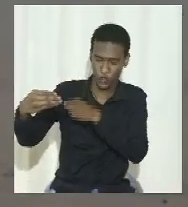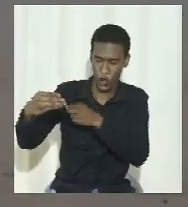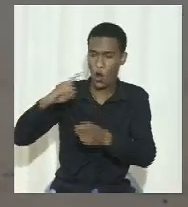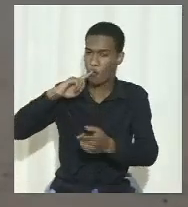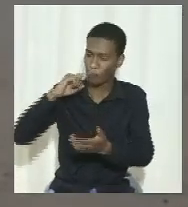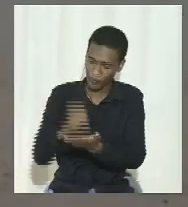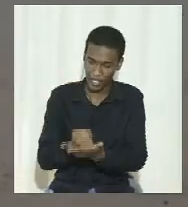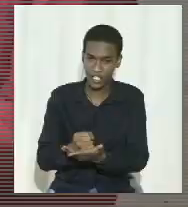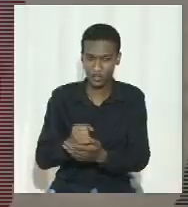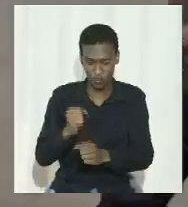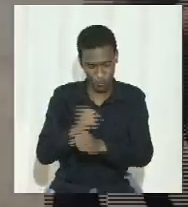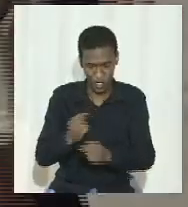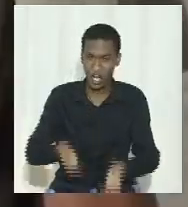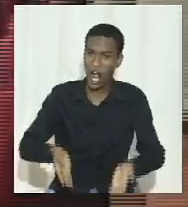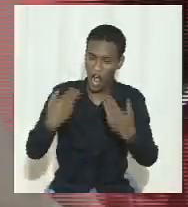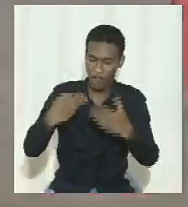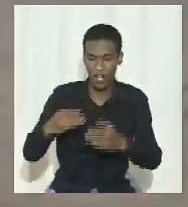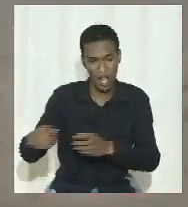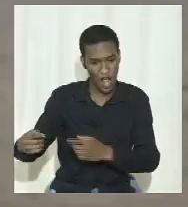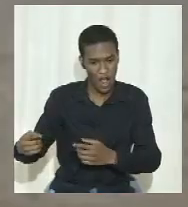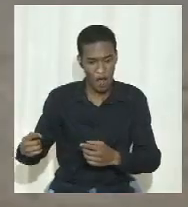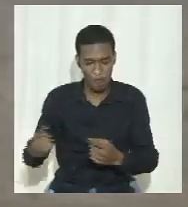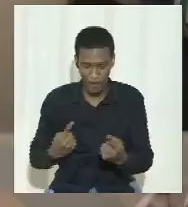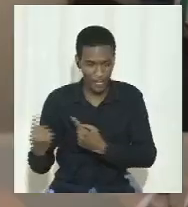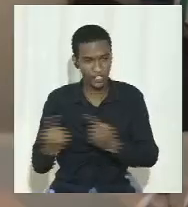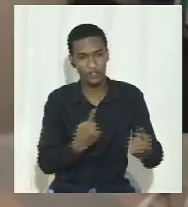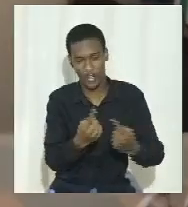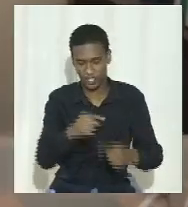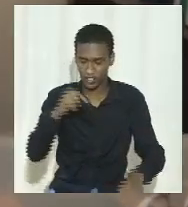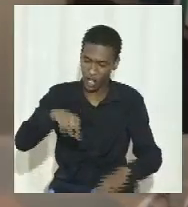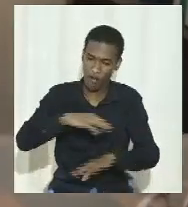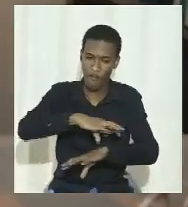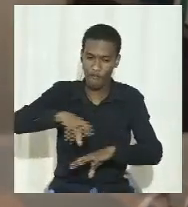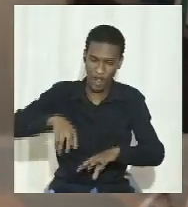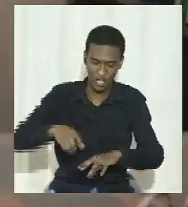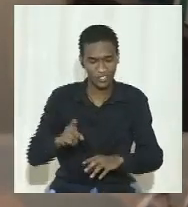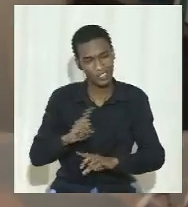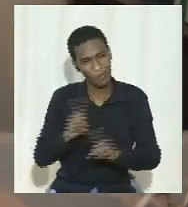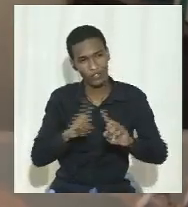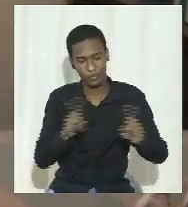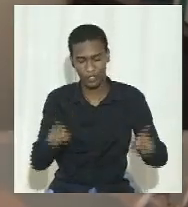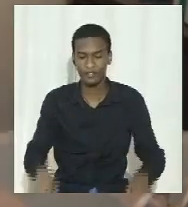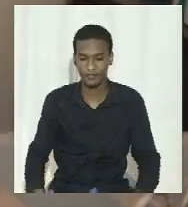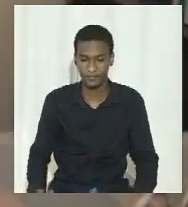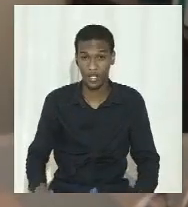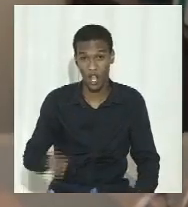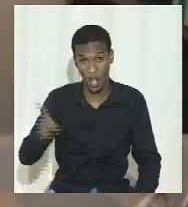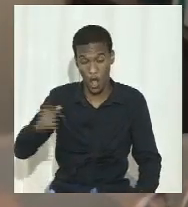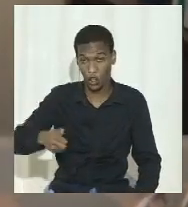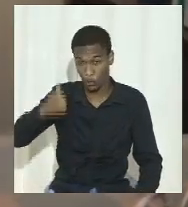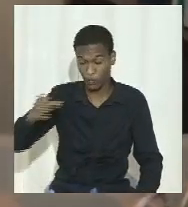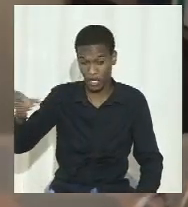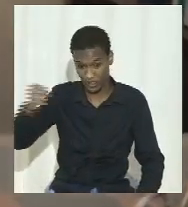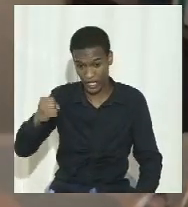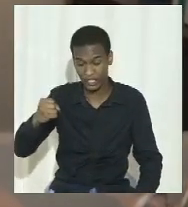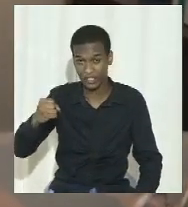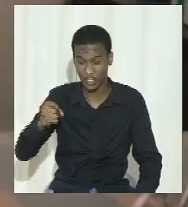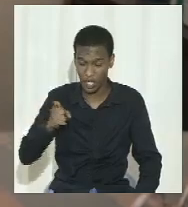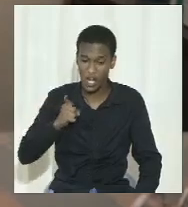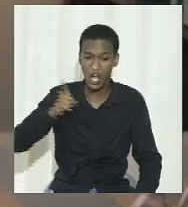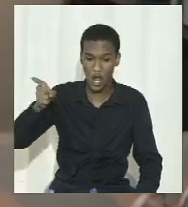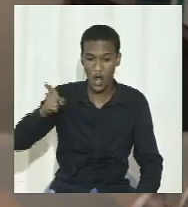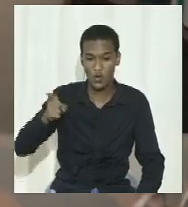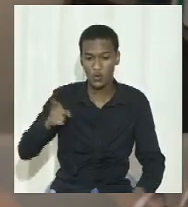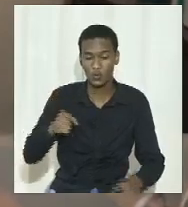fahazahoana mivezivezy amin'ny faritra samihafa eto Madagasikara ny service essentiel dia ny zavatra